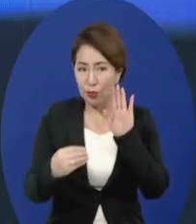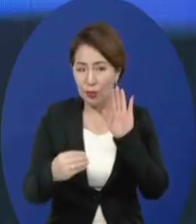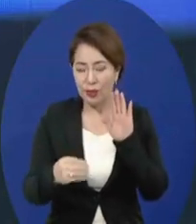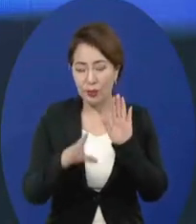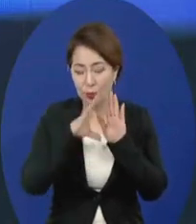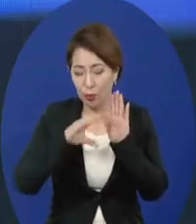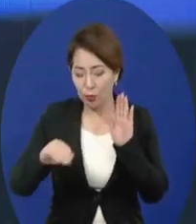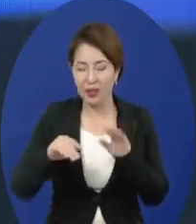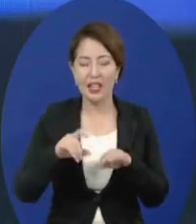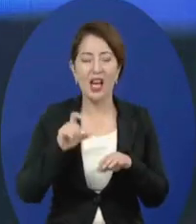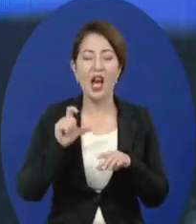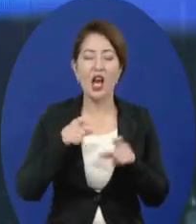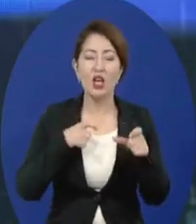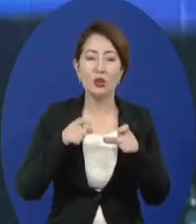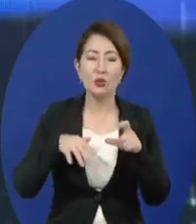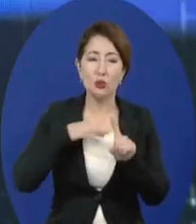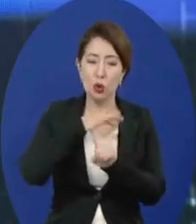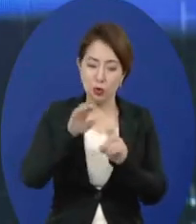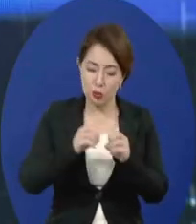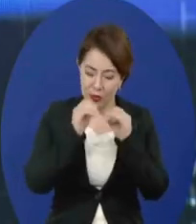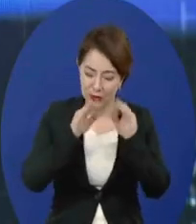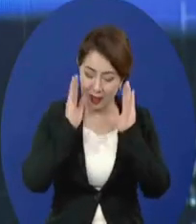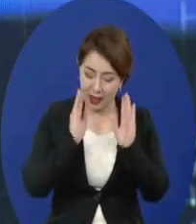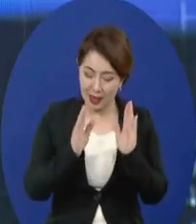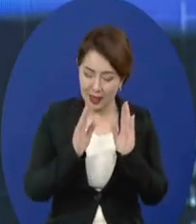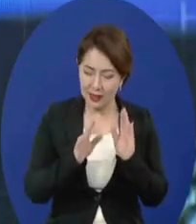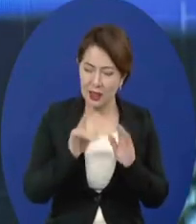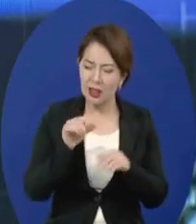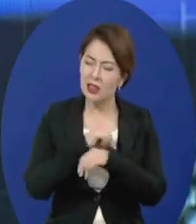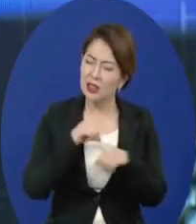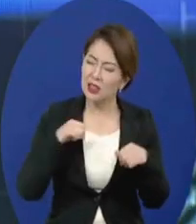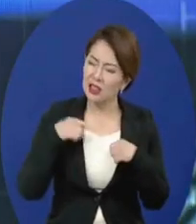эрх зүйн орчныг бүрдүүлэхэд анхаарч ажилласан. За ингэснээр иргэдийн эрүүл мэнд, нэр хүнд